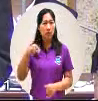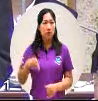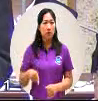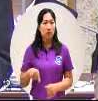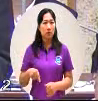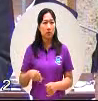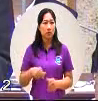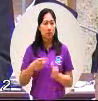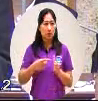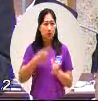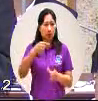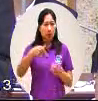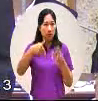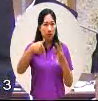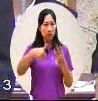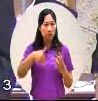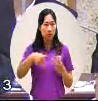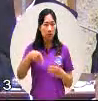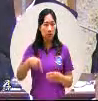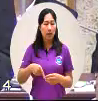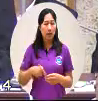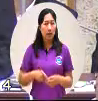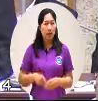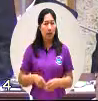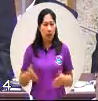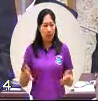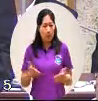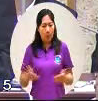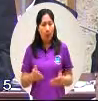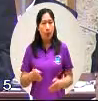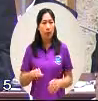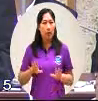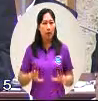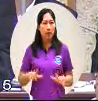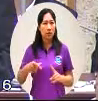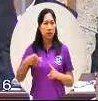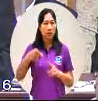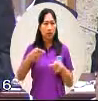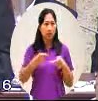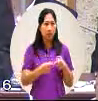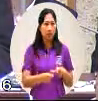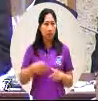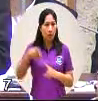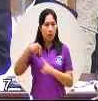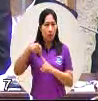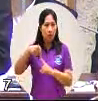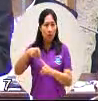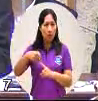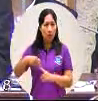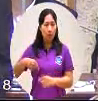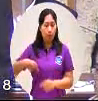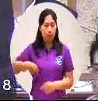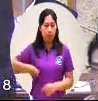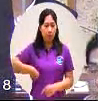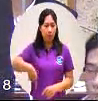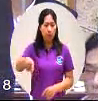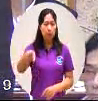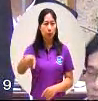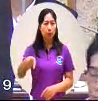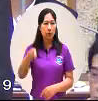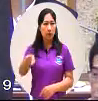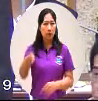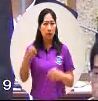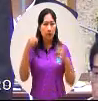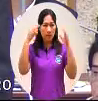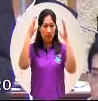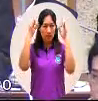还在抢修了哈。那目前是禁止，所以我们是公车到五里埔，五里埔进入纳瓦夏这段要等它通车。那这件事